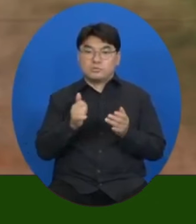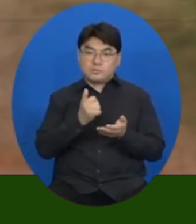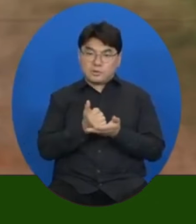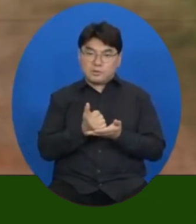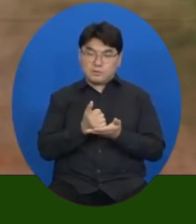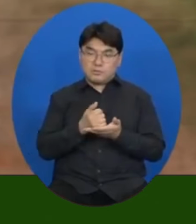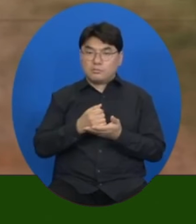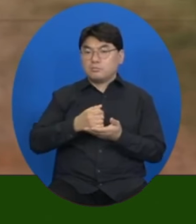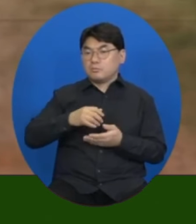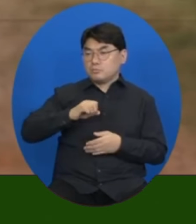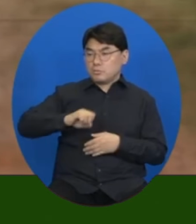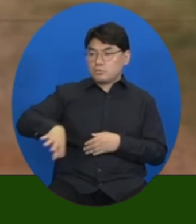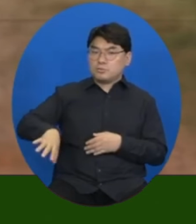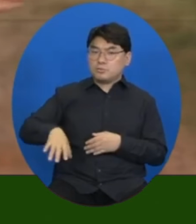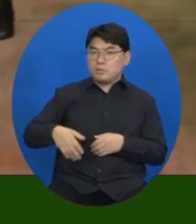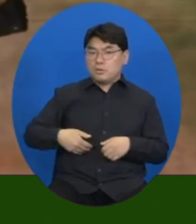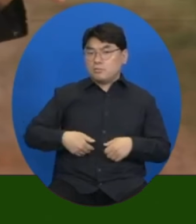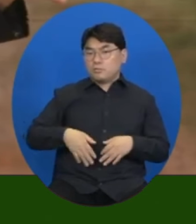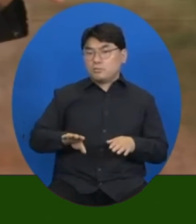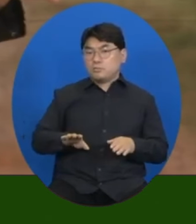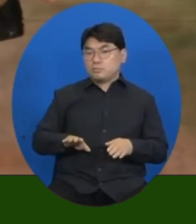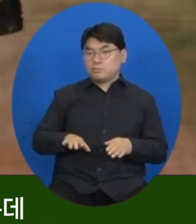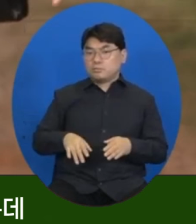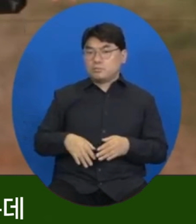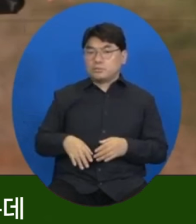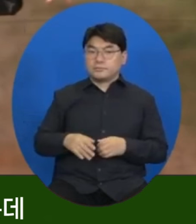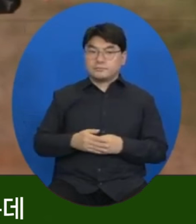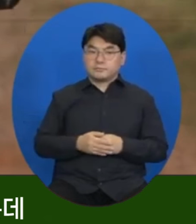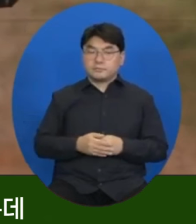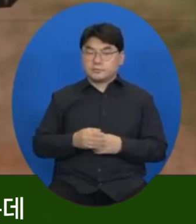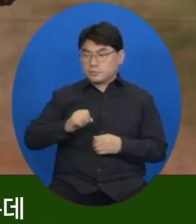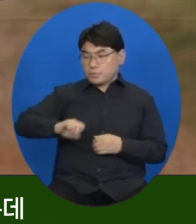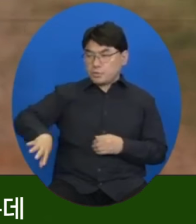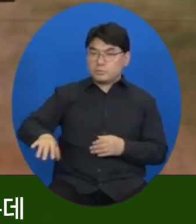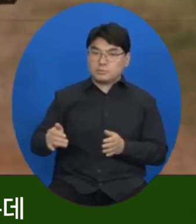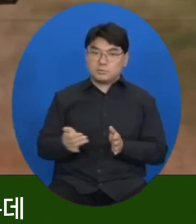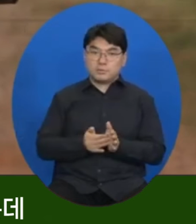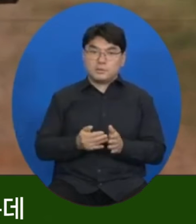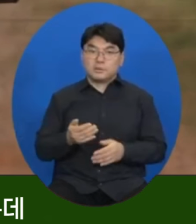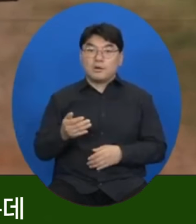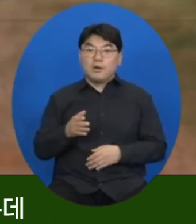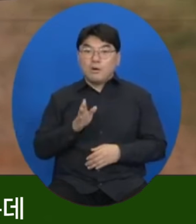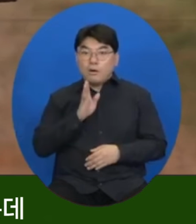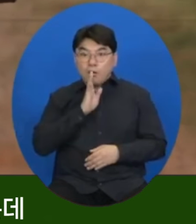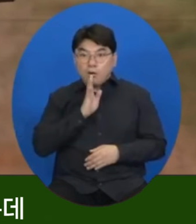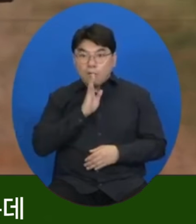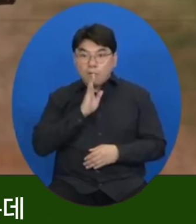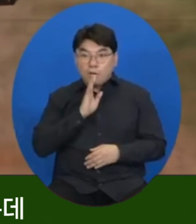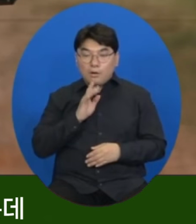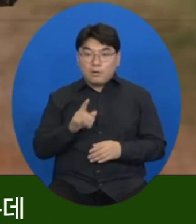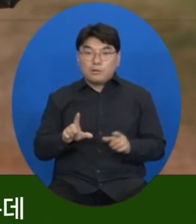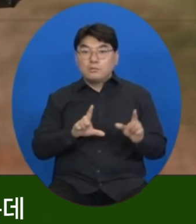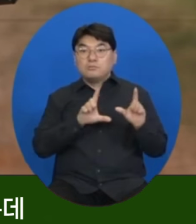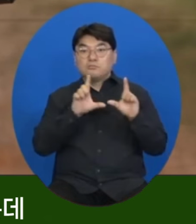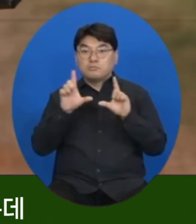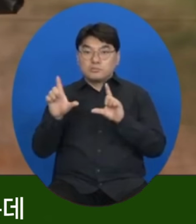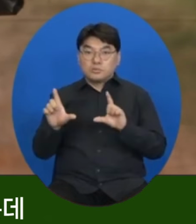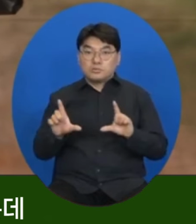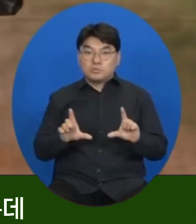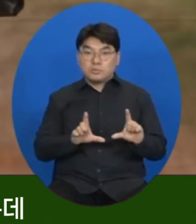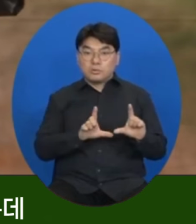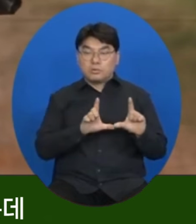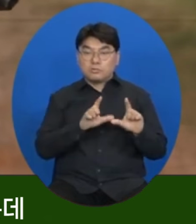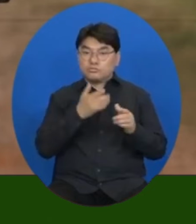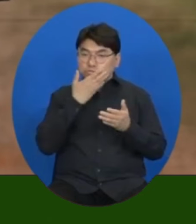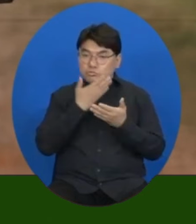아이 쓸데없는 돌이 굴러와서 버렸단 말이에요 근데 사실 그 돌은 그들의 인생을 절대로 무너지지 않게 할